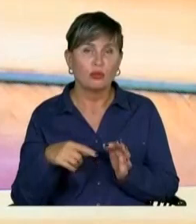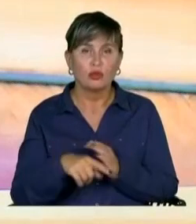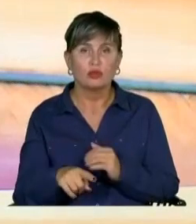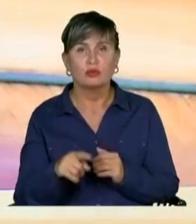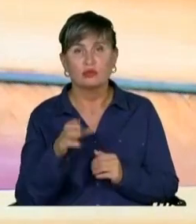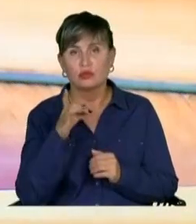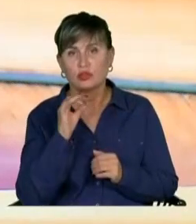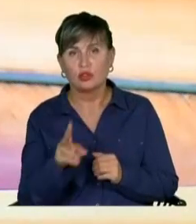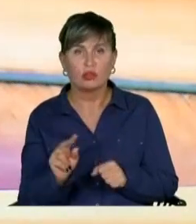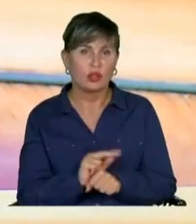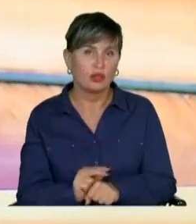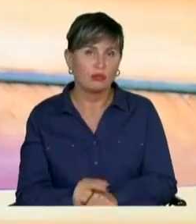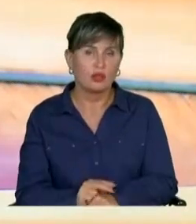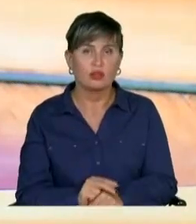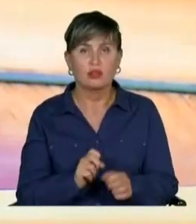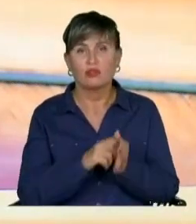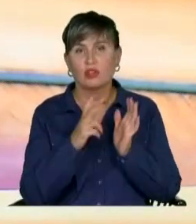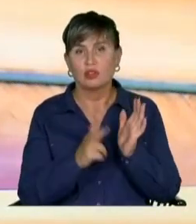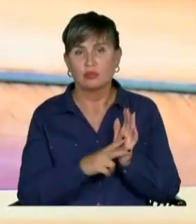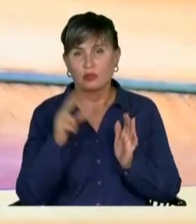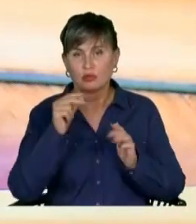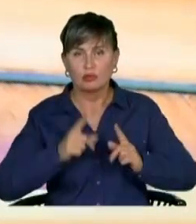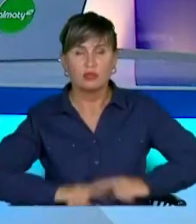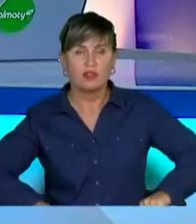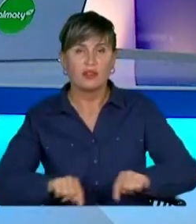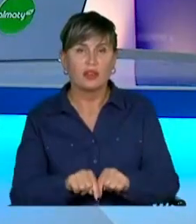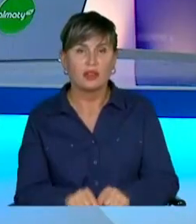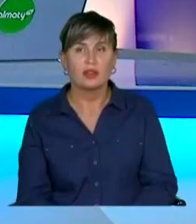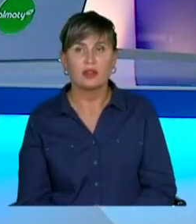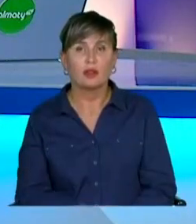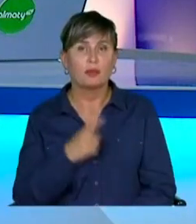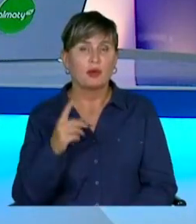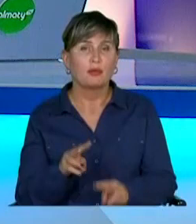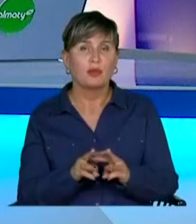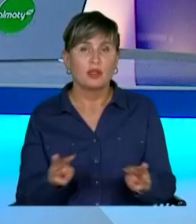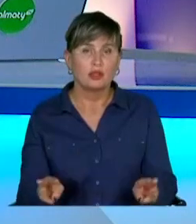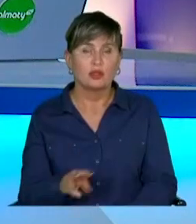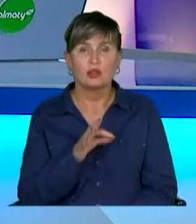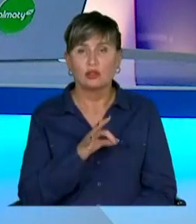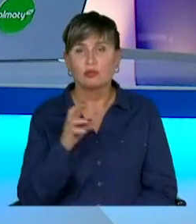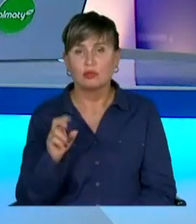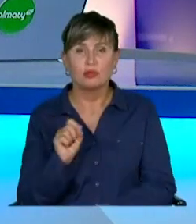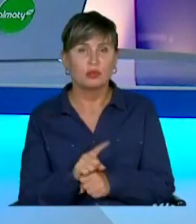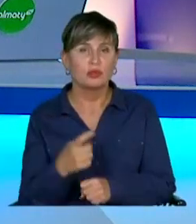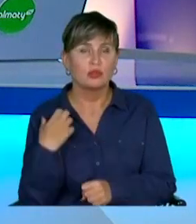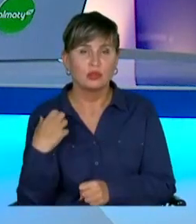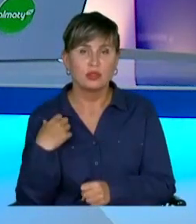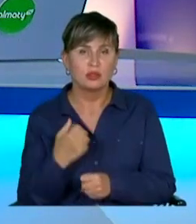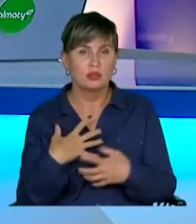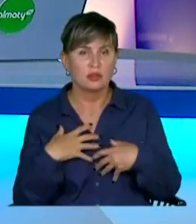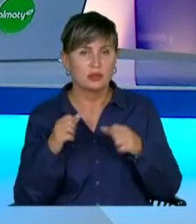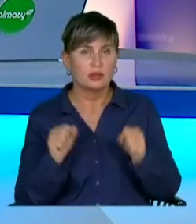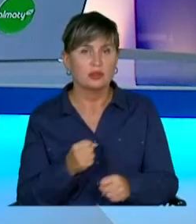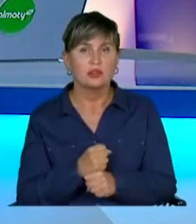срываются сроки капитального ремонта 18 учебных заведений. Премьер-министр Олжас Бектенов поручил чиновникам приложить все